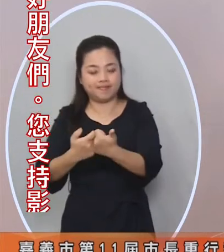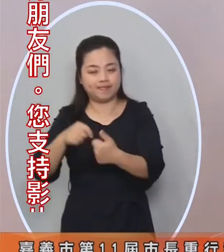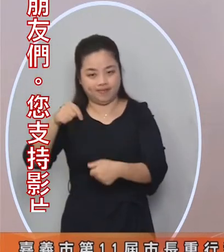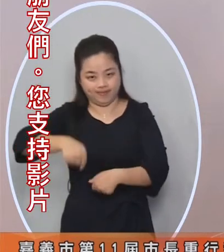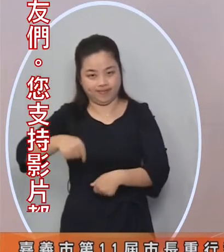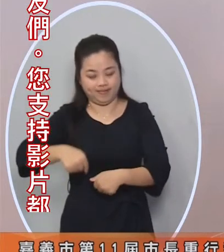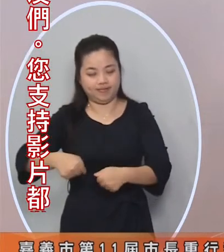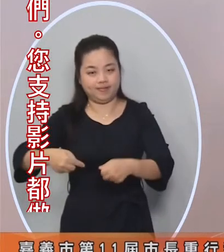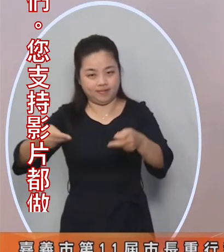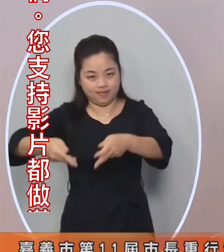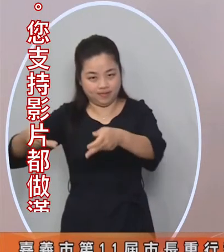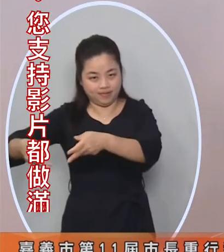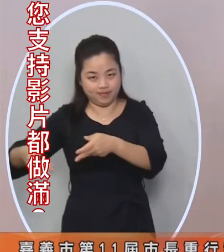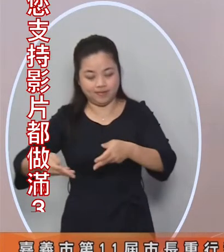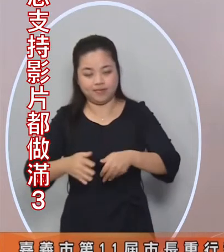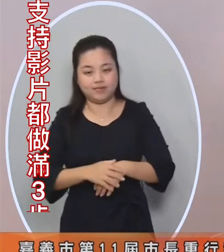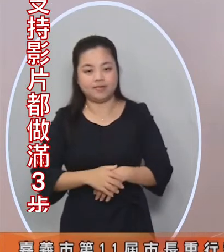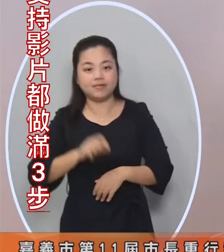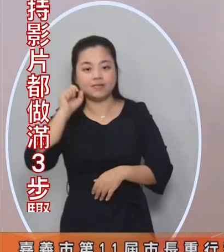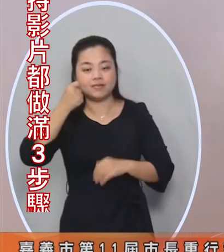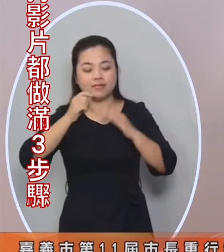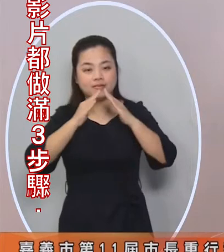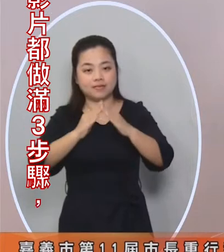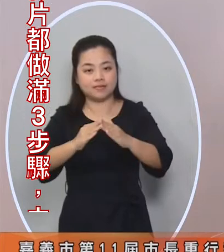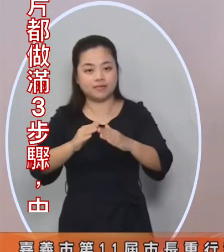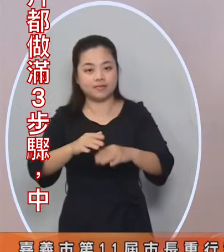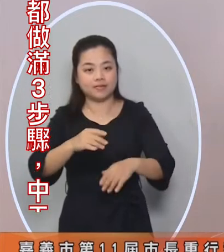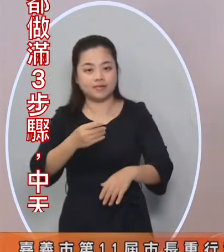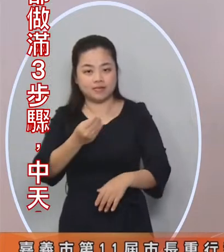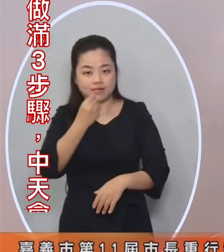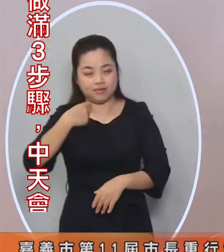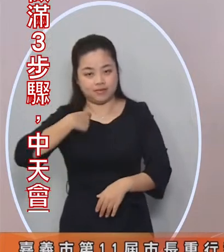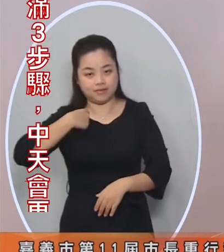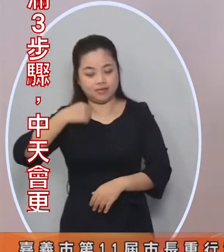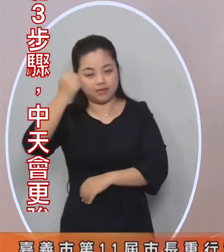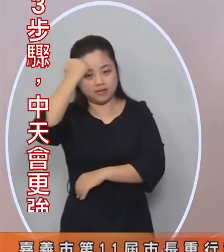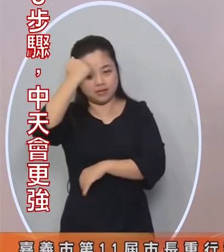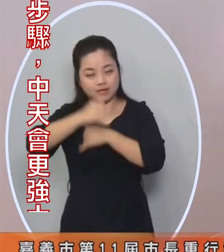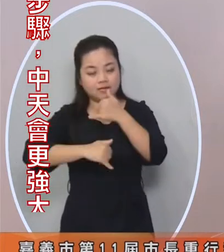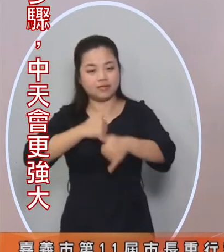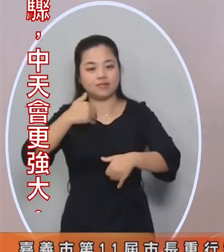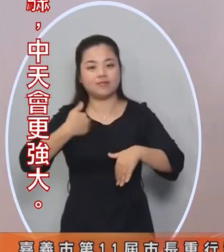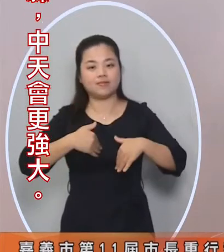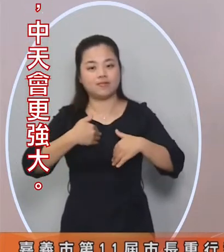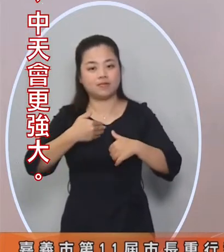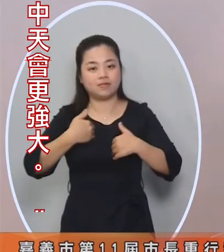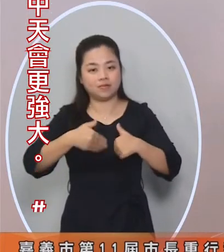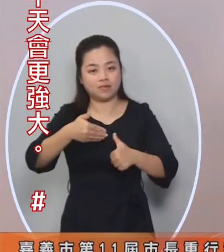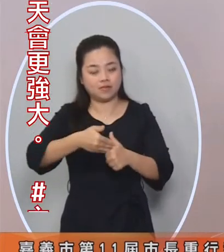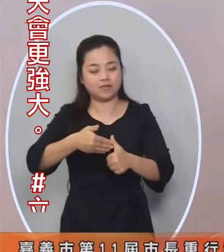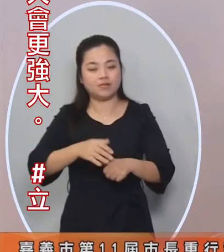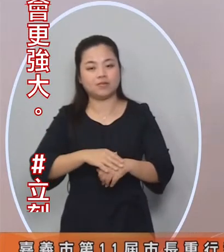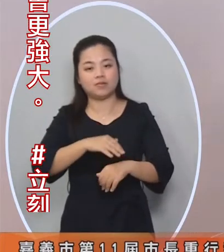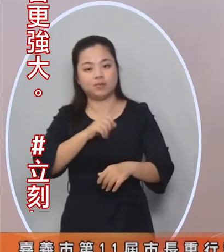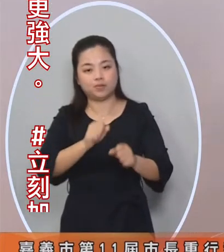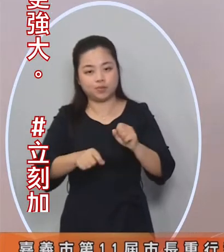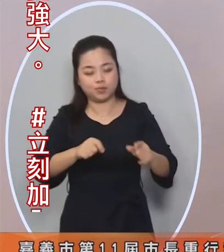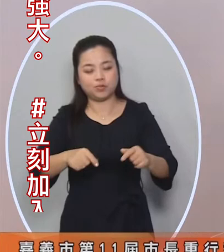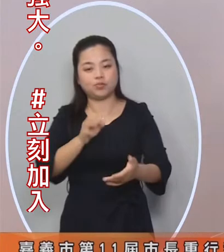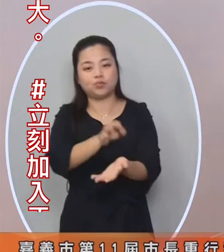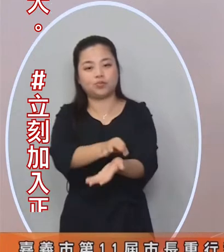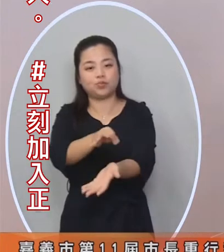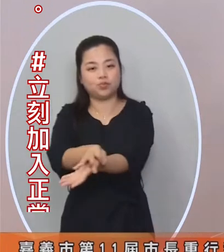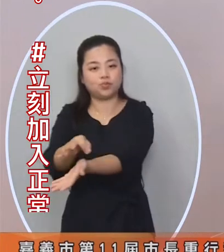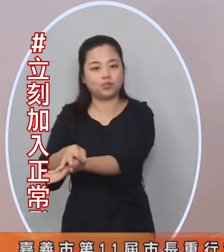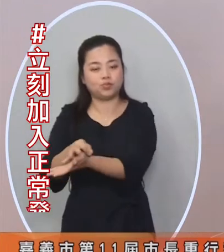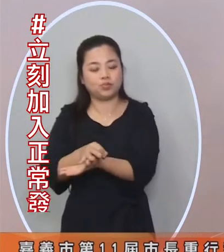合在此发展，因为嘉义市的食、衣、住、行、娱乐、生活消费都很物美价